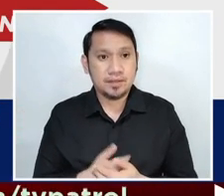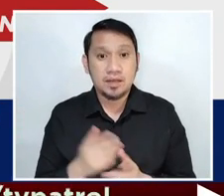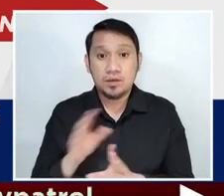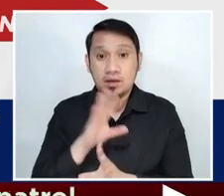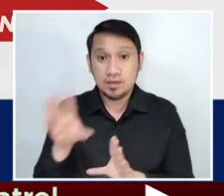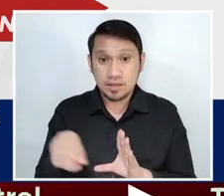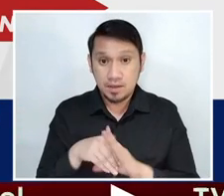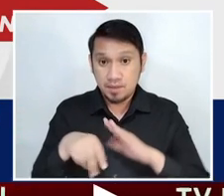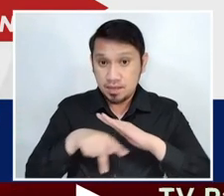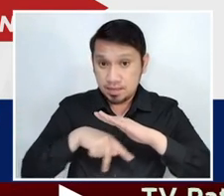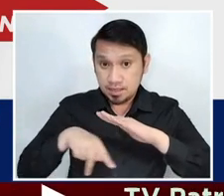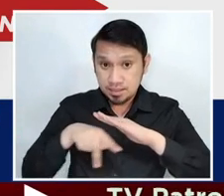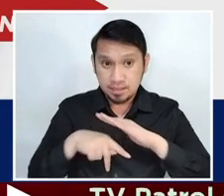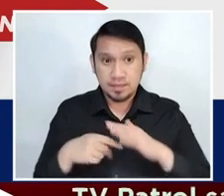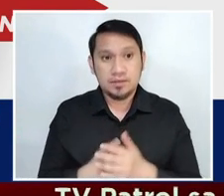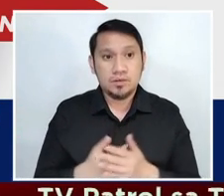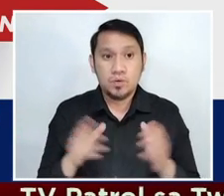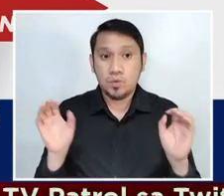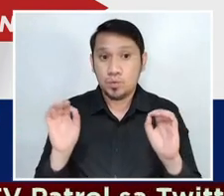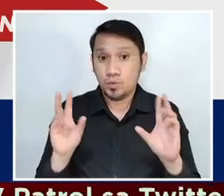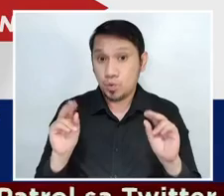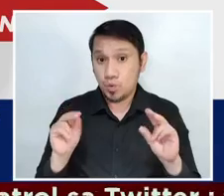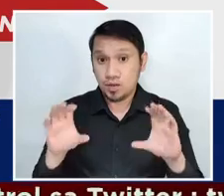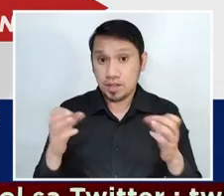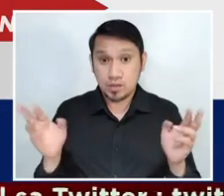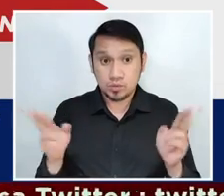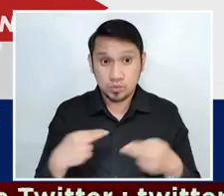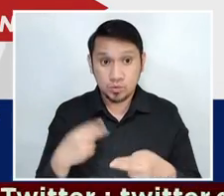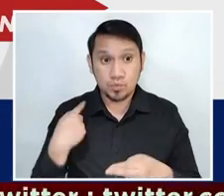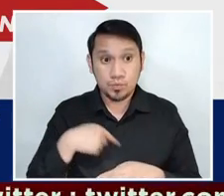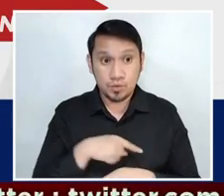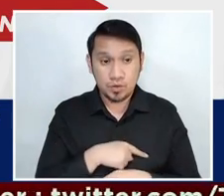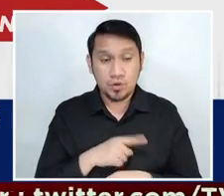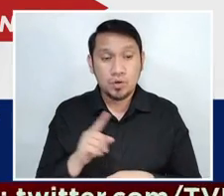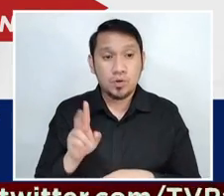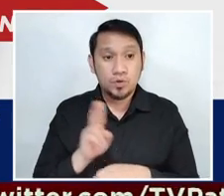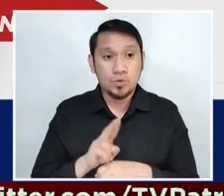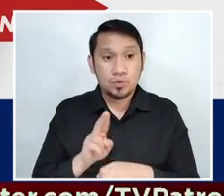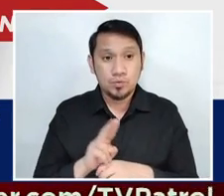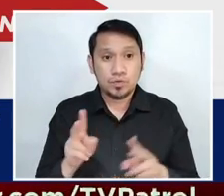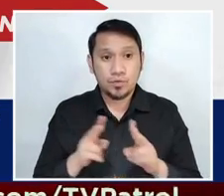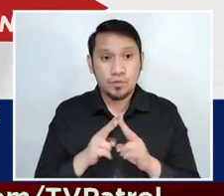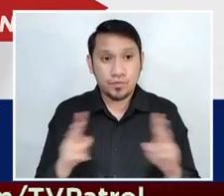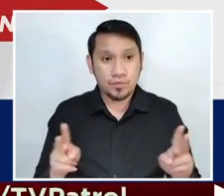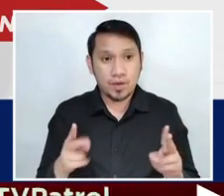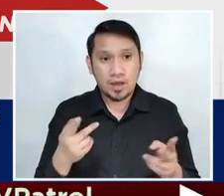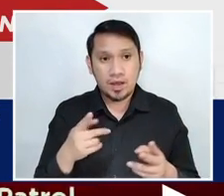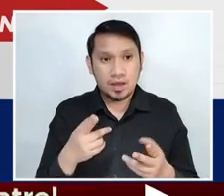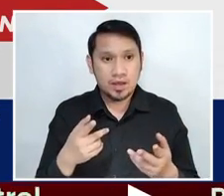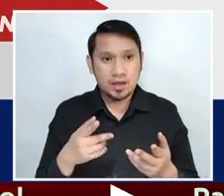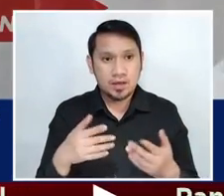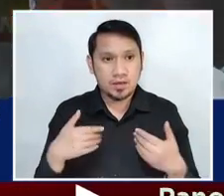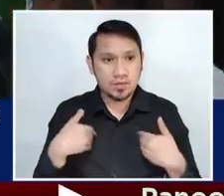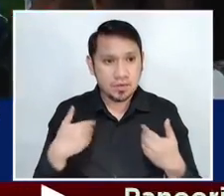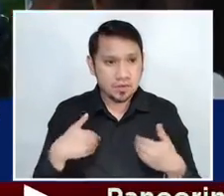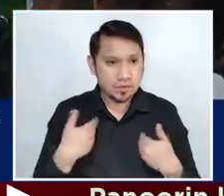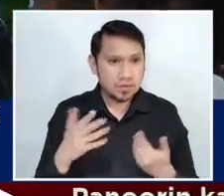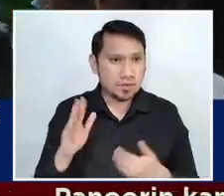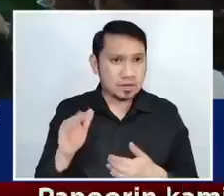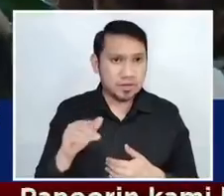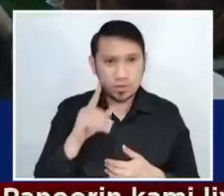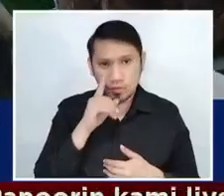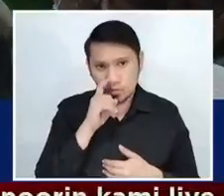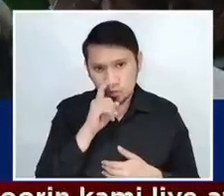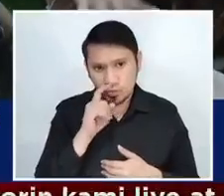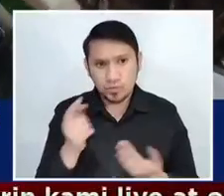kinder with no classrooms at all. We are using makeshift, very old makeshift, a 15-year-old makeshift.